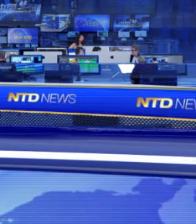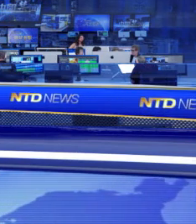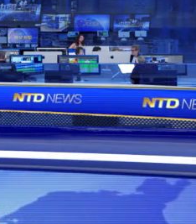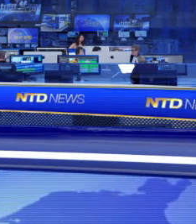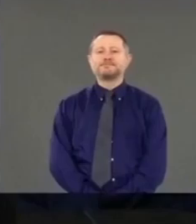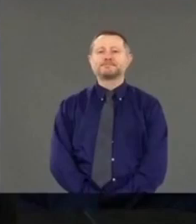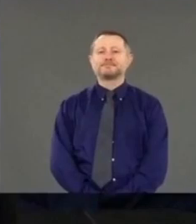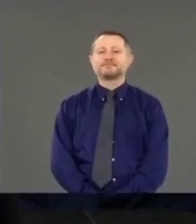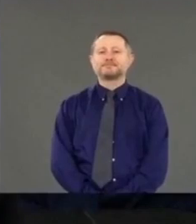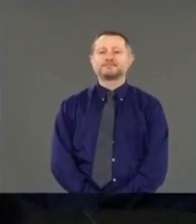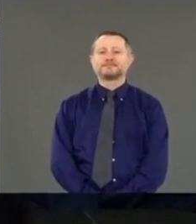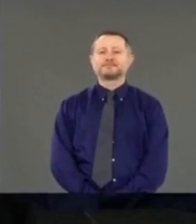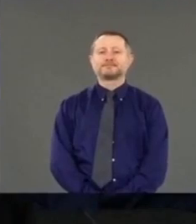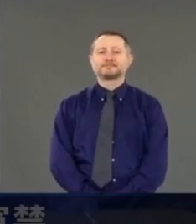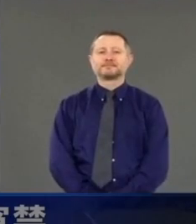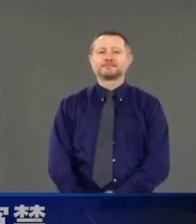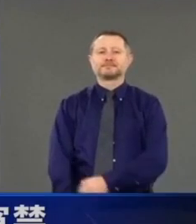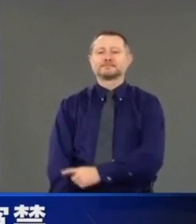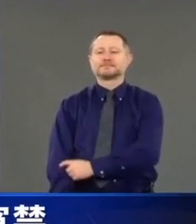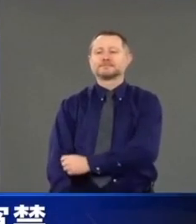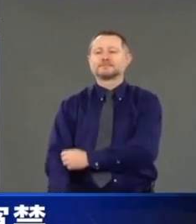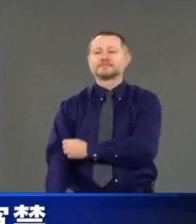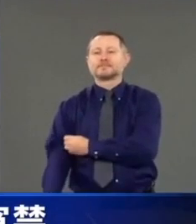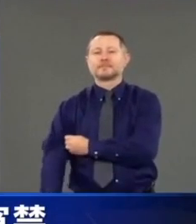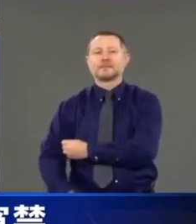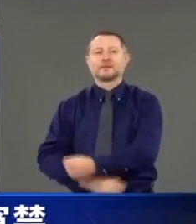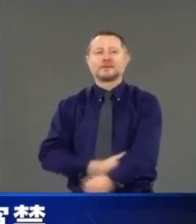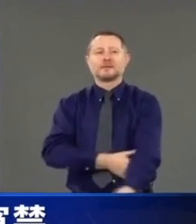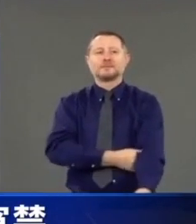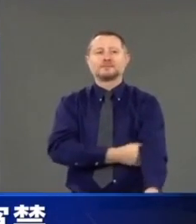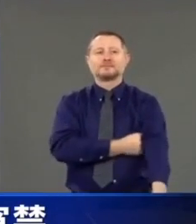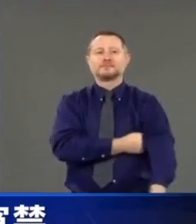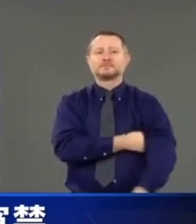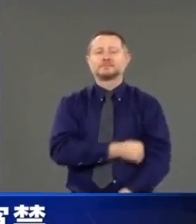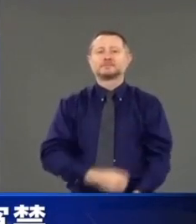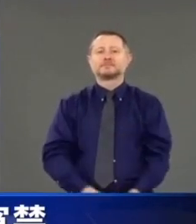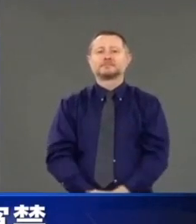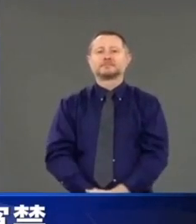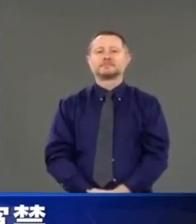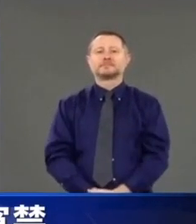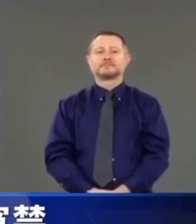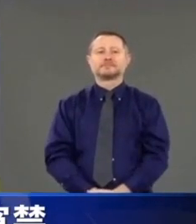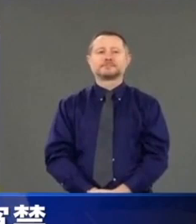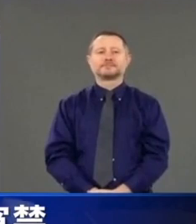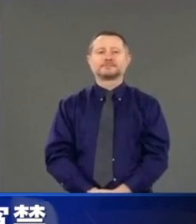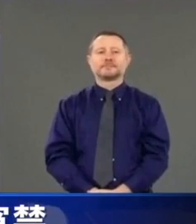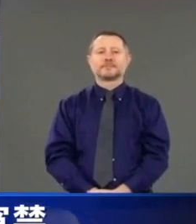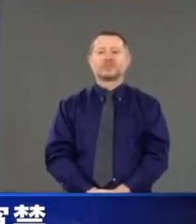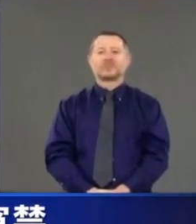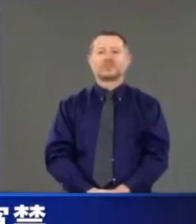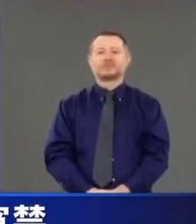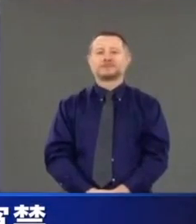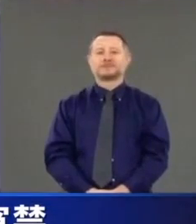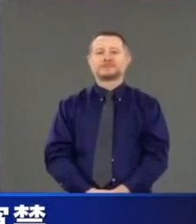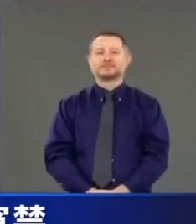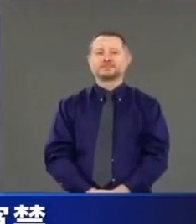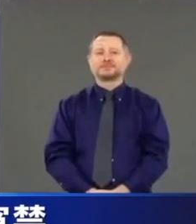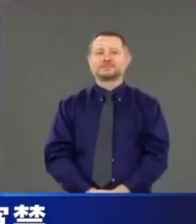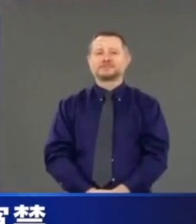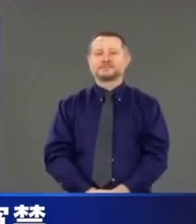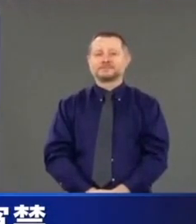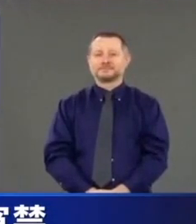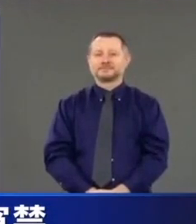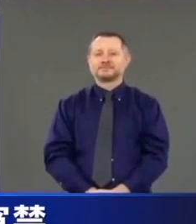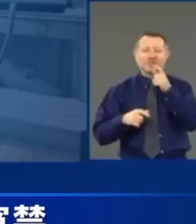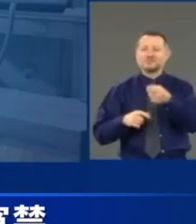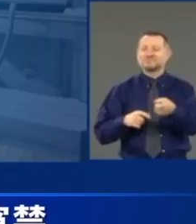禁。 目前，纽约州的各项疫情指数还在持续下降。最新的州府数据显示，单日死亡人数